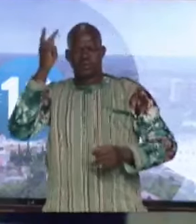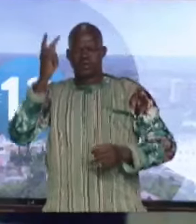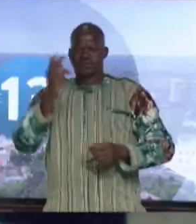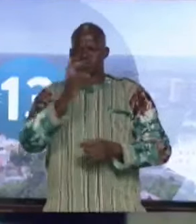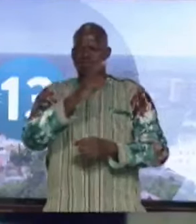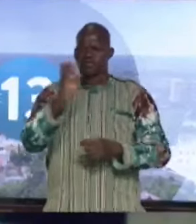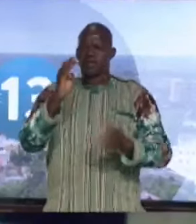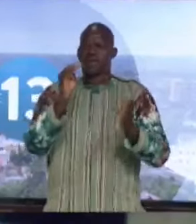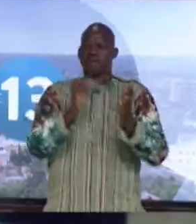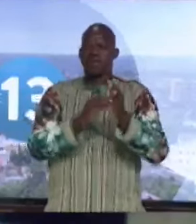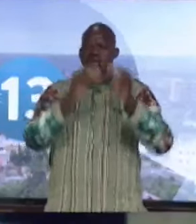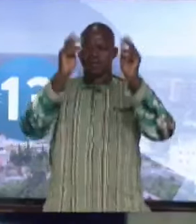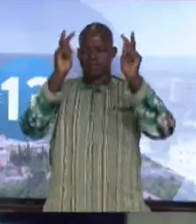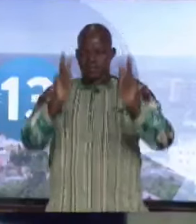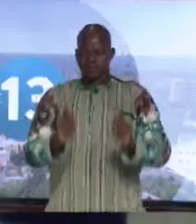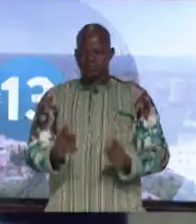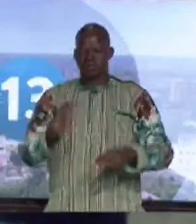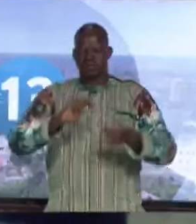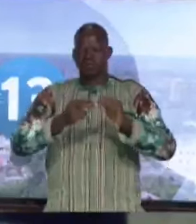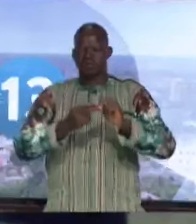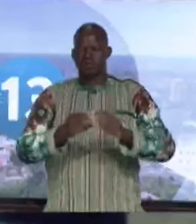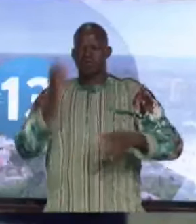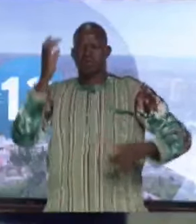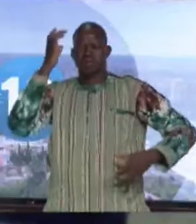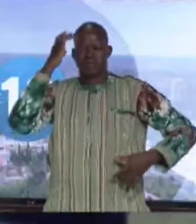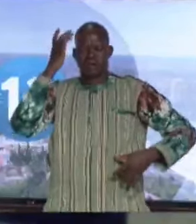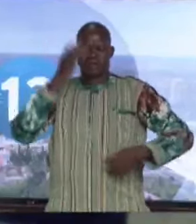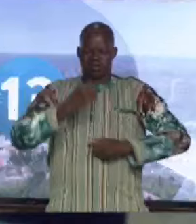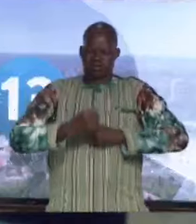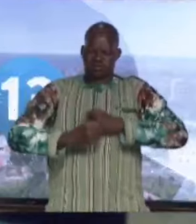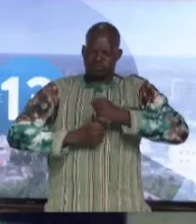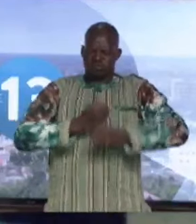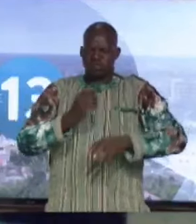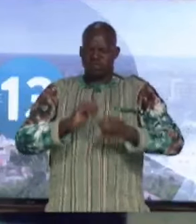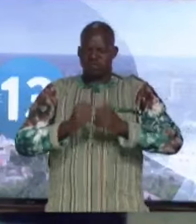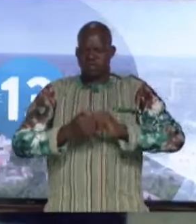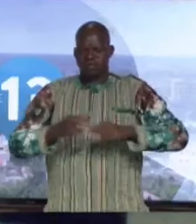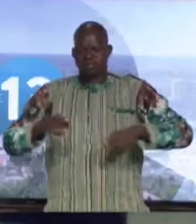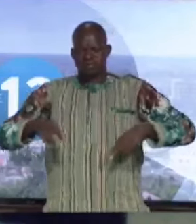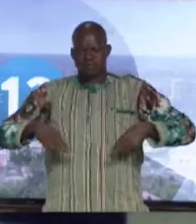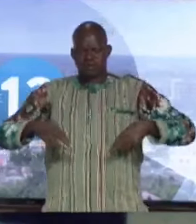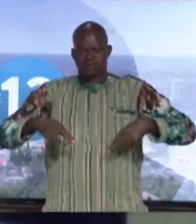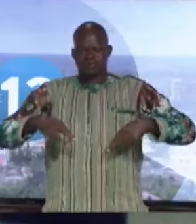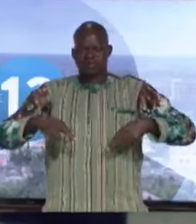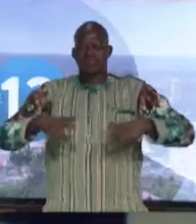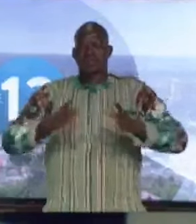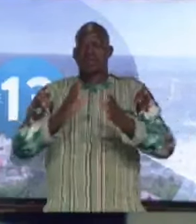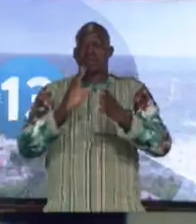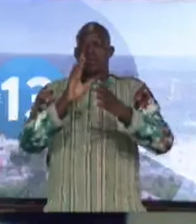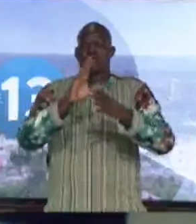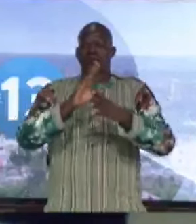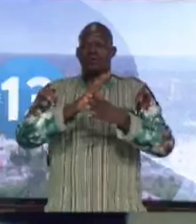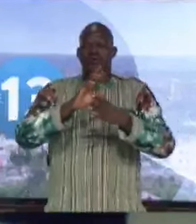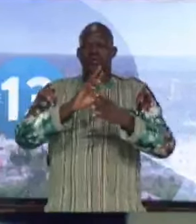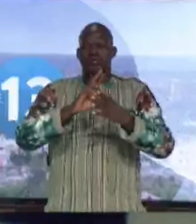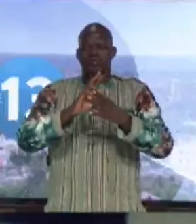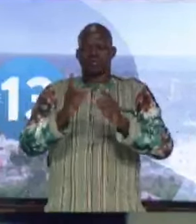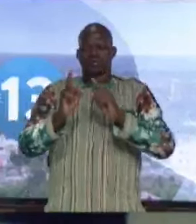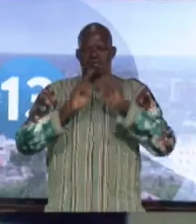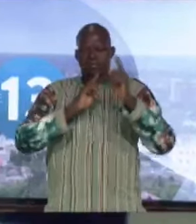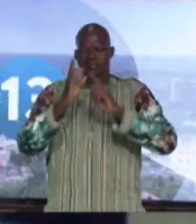000 personnes le nombre de patients souffrant de cette pathologie. Le point, les propos